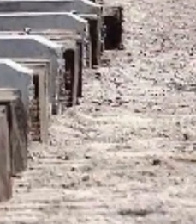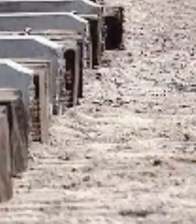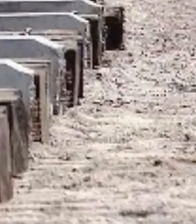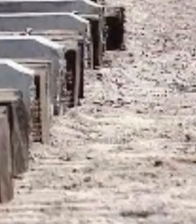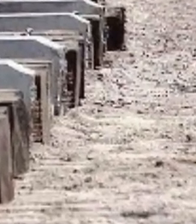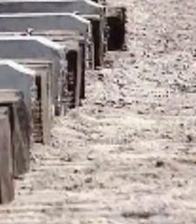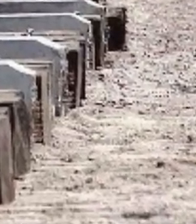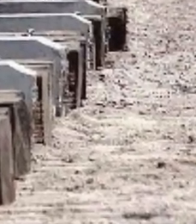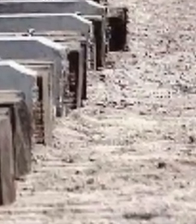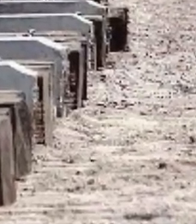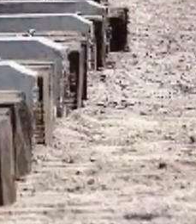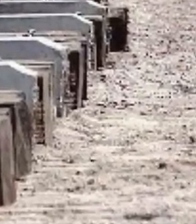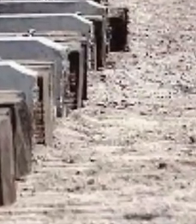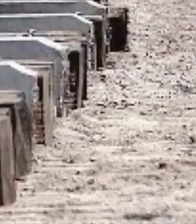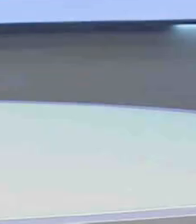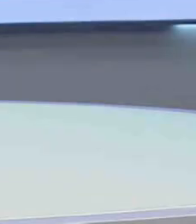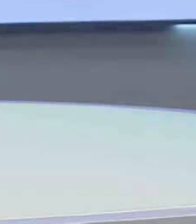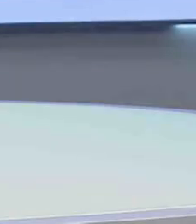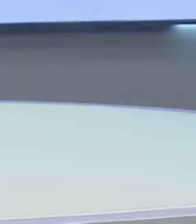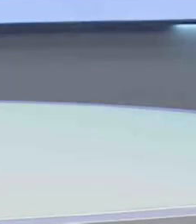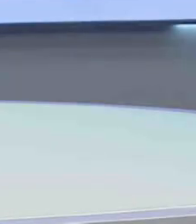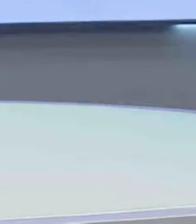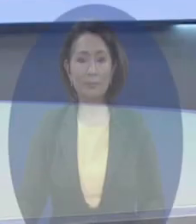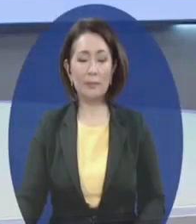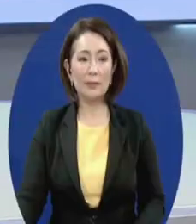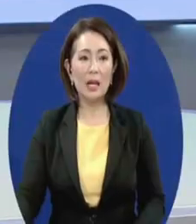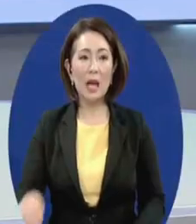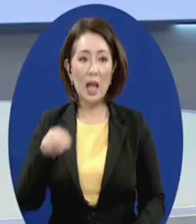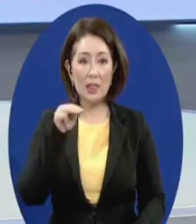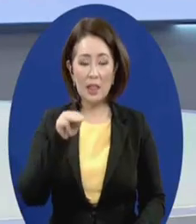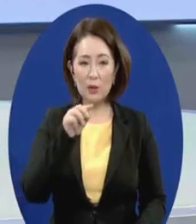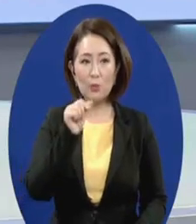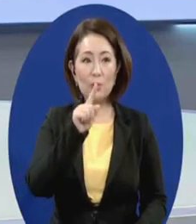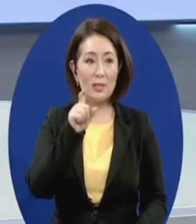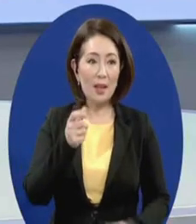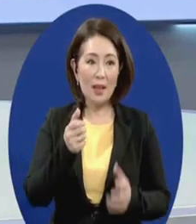Тэтгэврийн зээлгүй ахмадуудад өгөхөөр